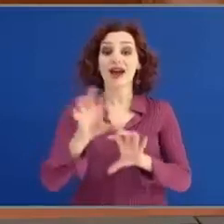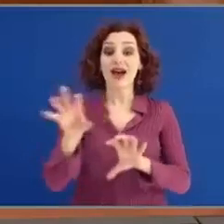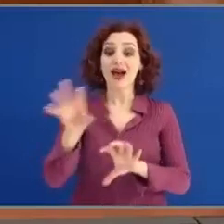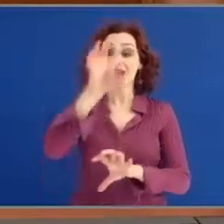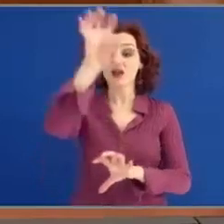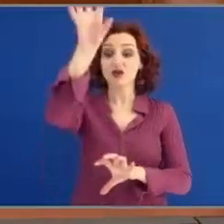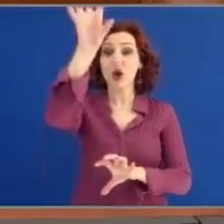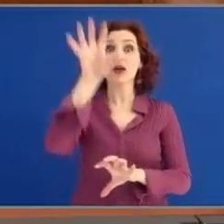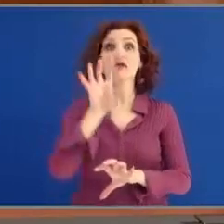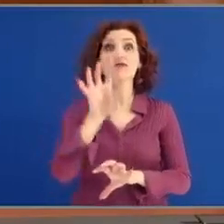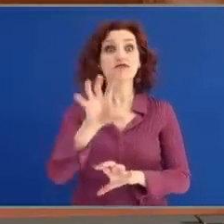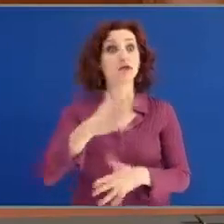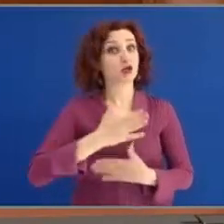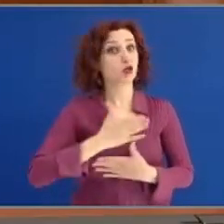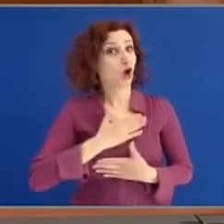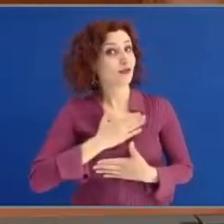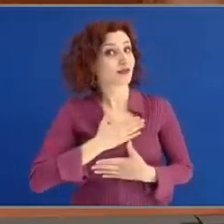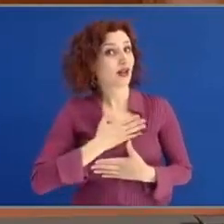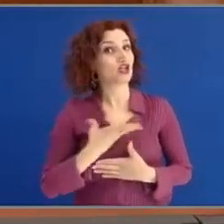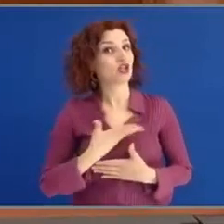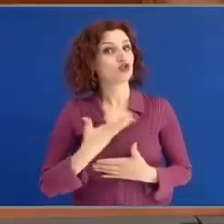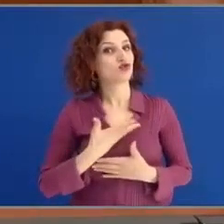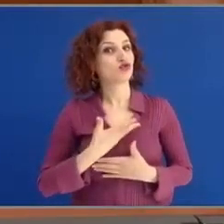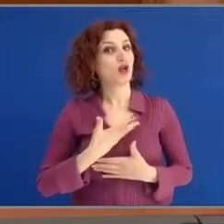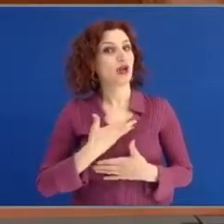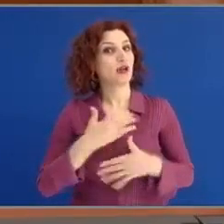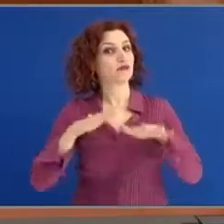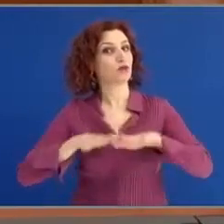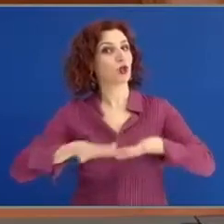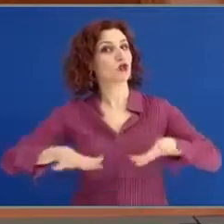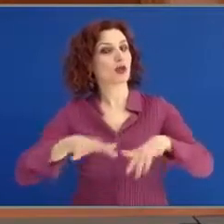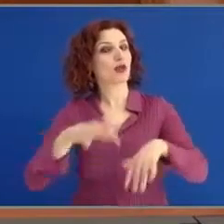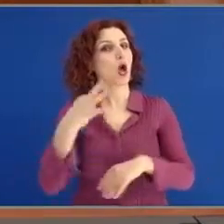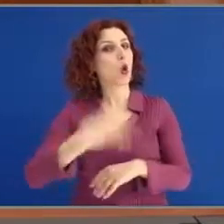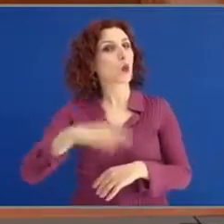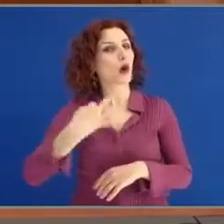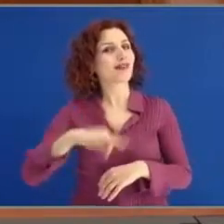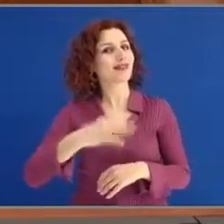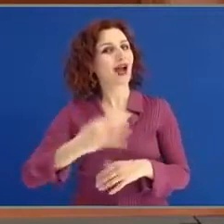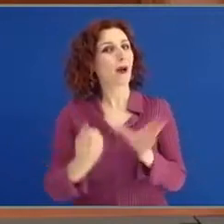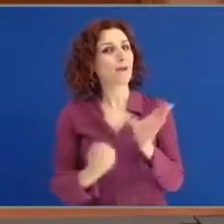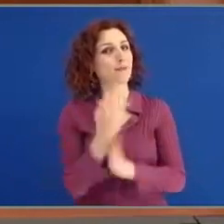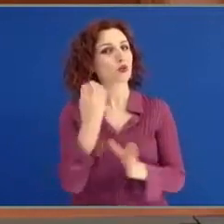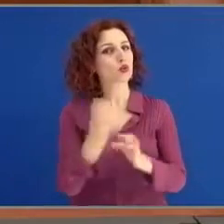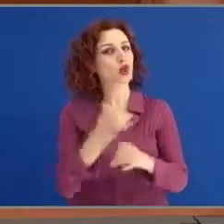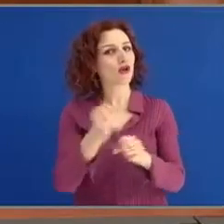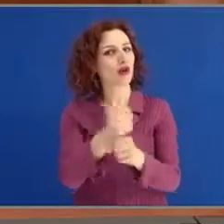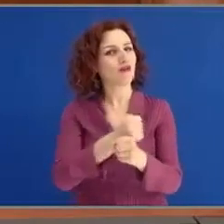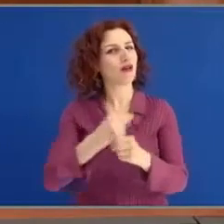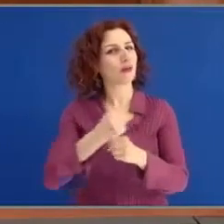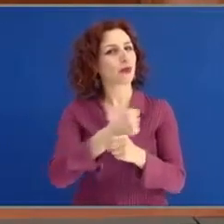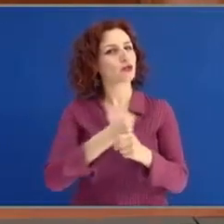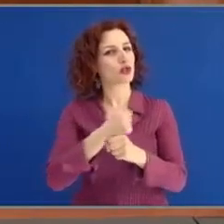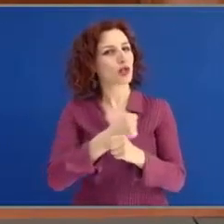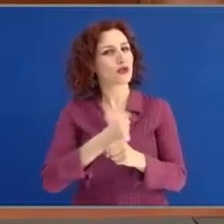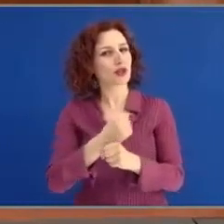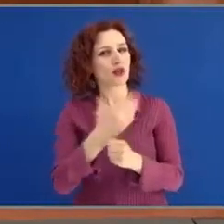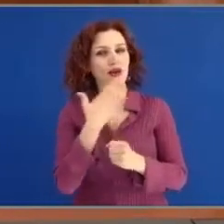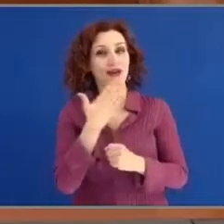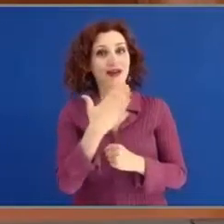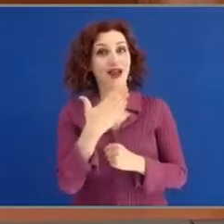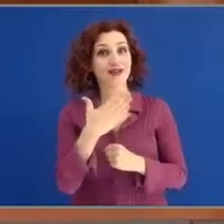sede di qualità per quanto riguarda la produzione farmaceutica, grazie alla presenza nel nostro territorio